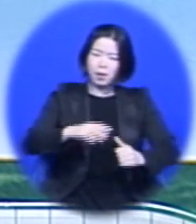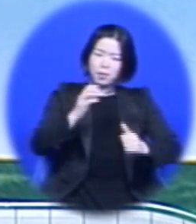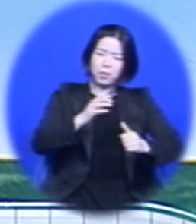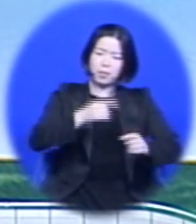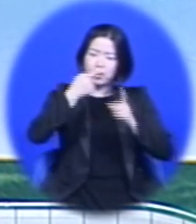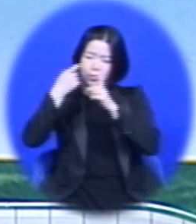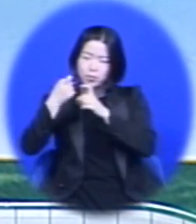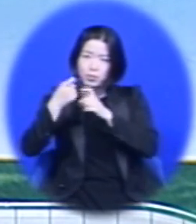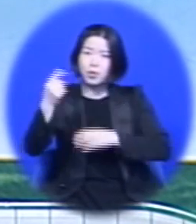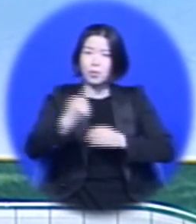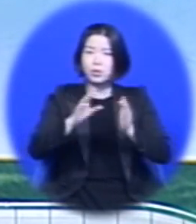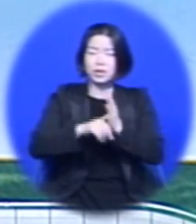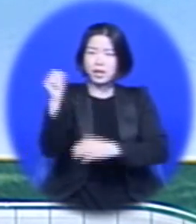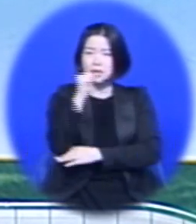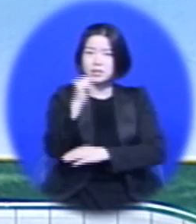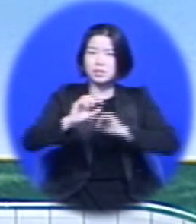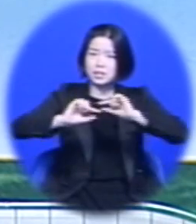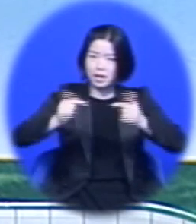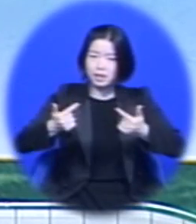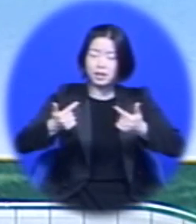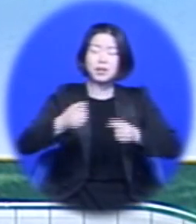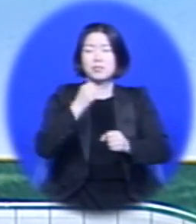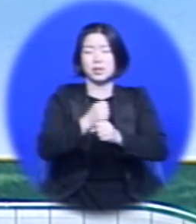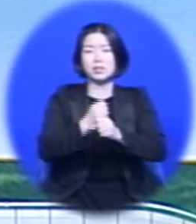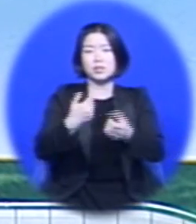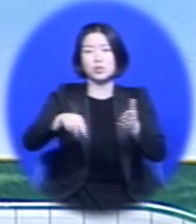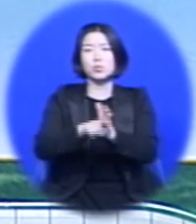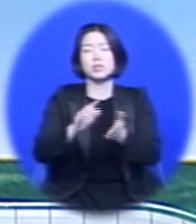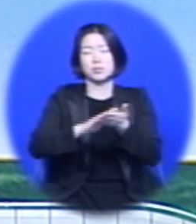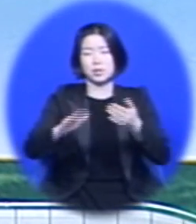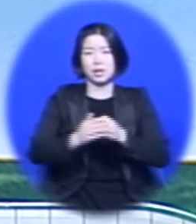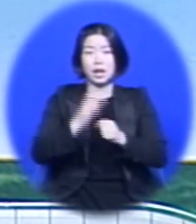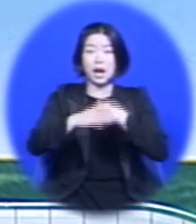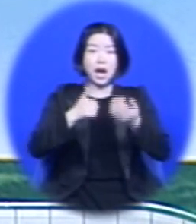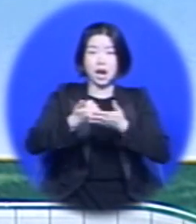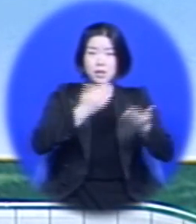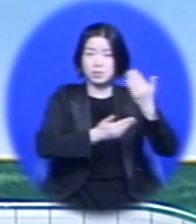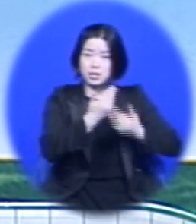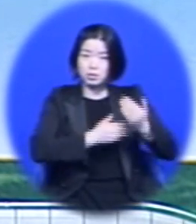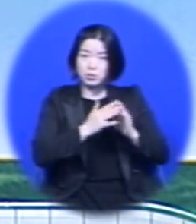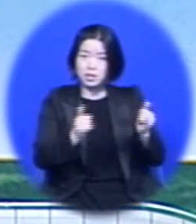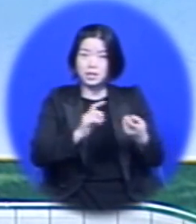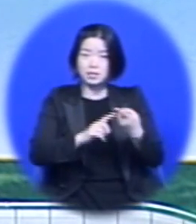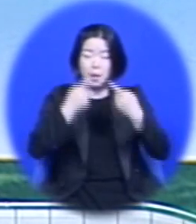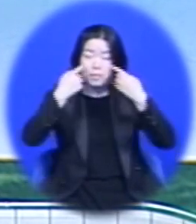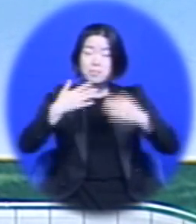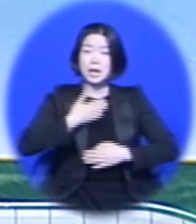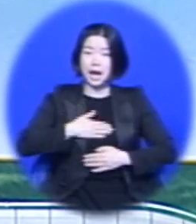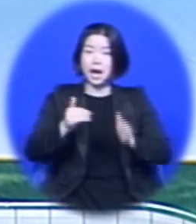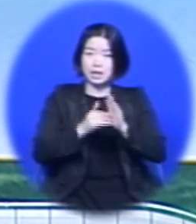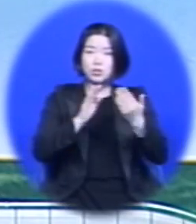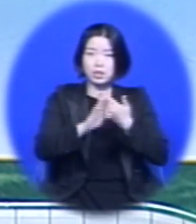오거나 흔들리지 않게 하시기 위함입니다. 하나님의 상속자라는 사실을 분명히 알고 나면